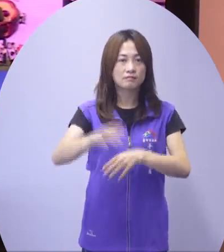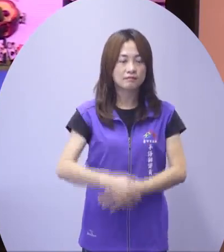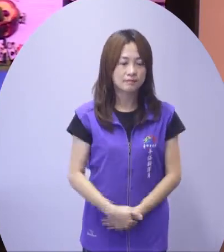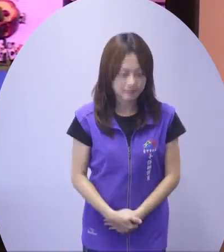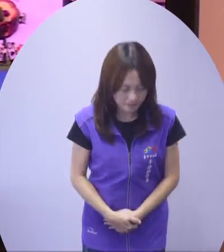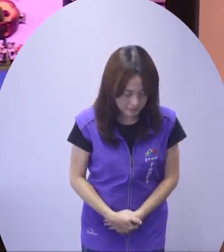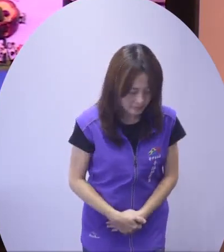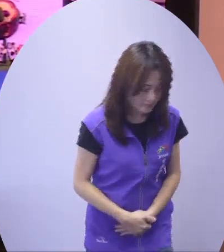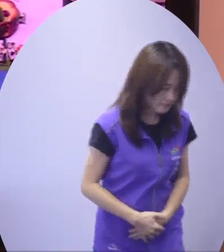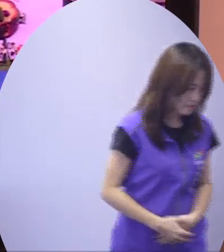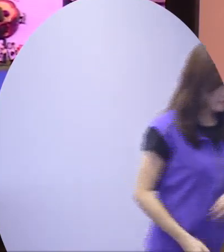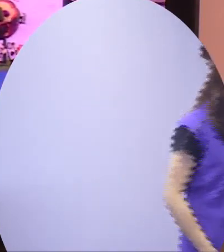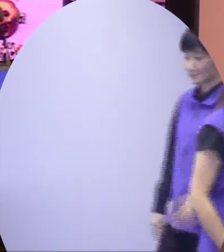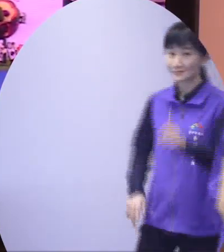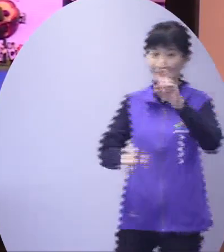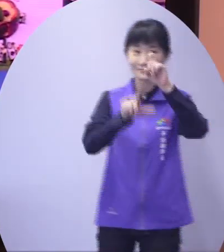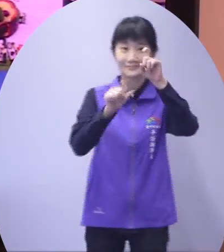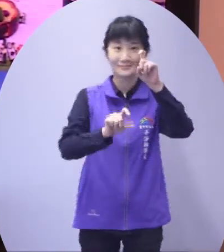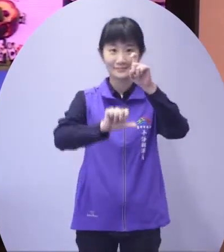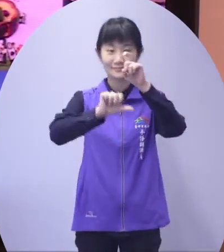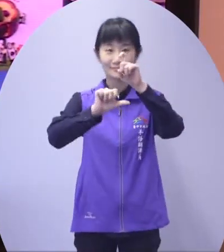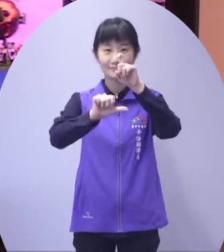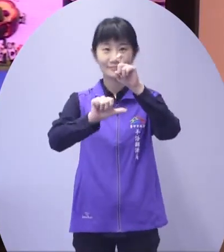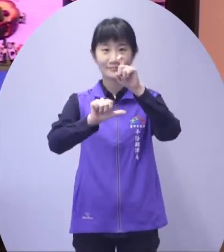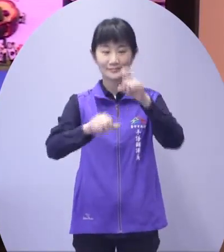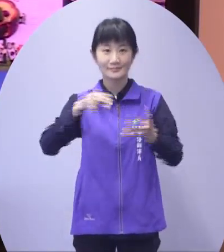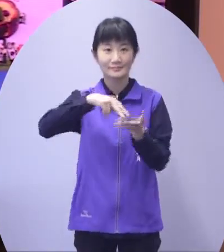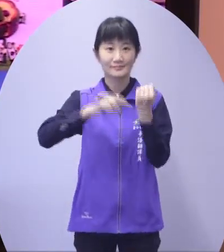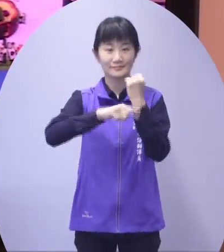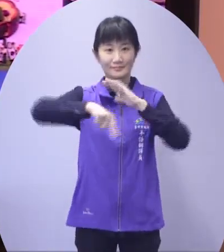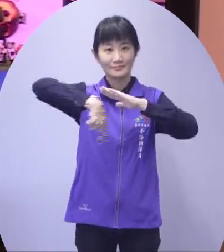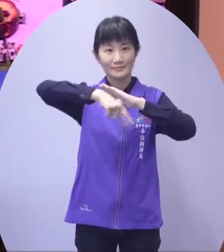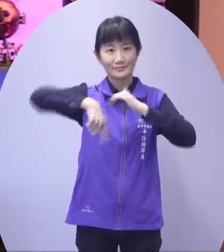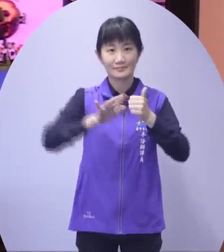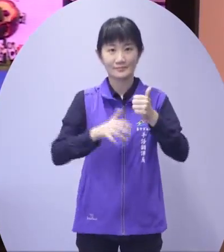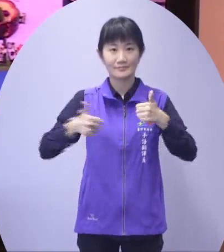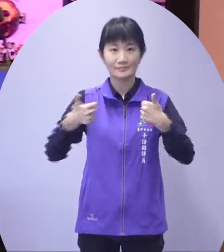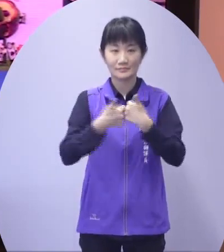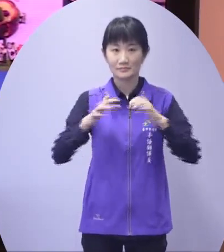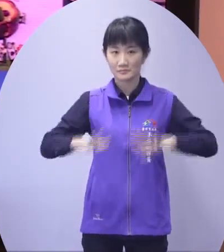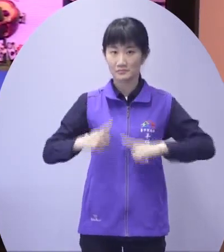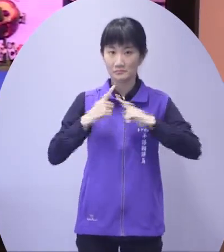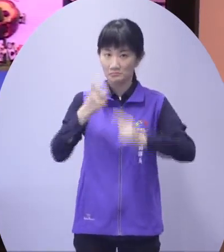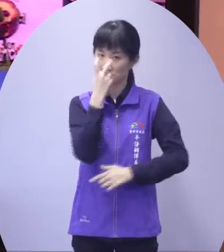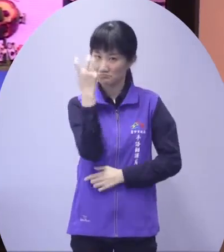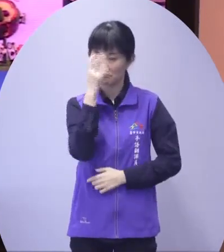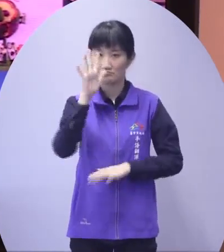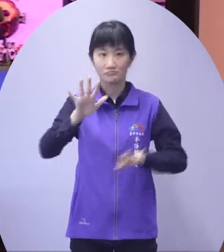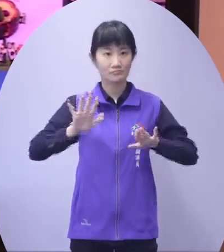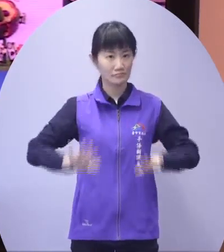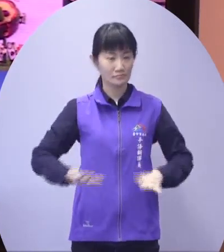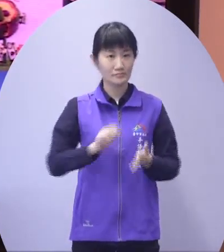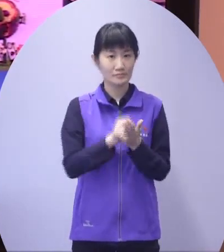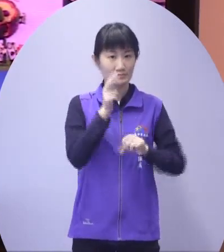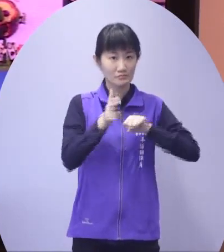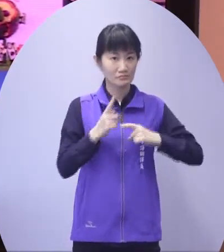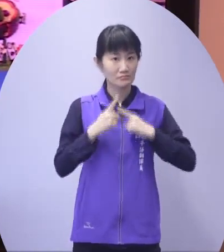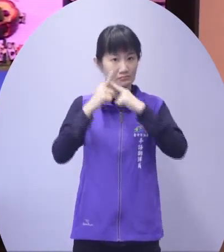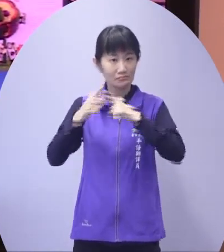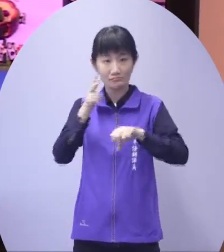好，那这部分呢，11月5号、哦，这个我们立法院的经济委员会已经进行考察。那今天会有媒体采线团，